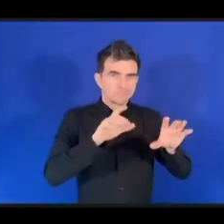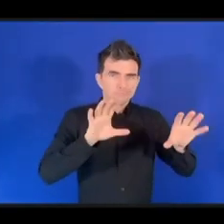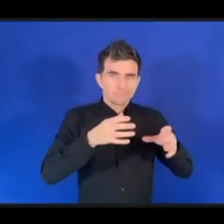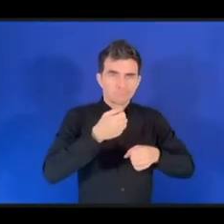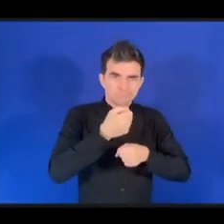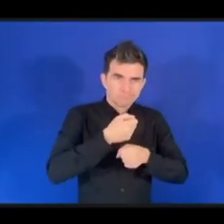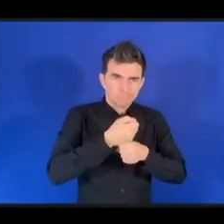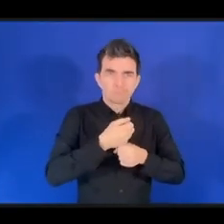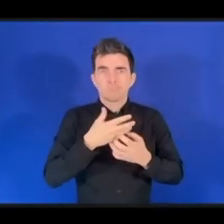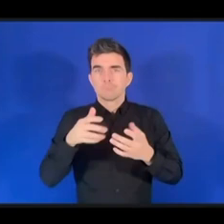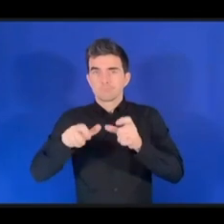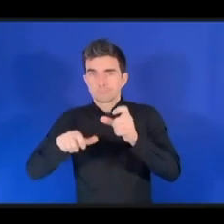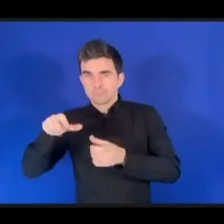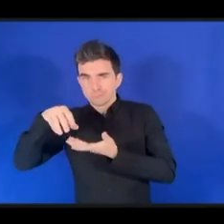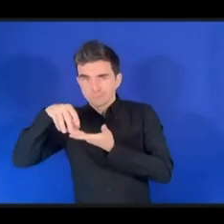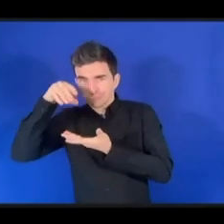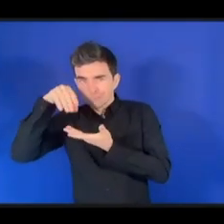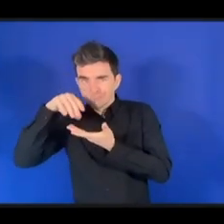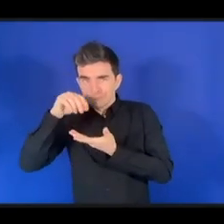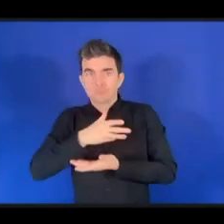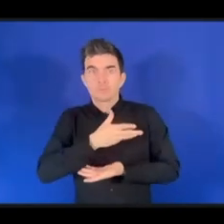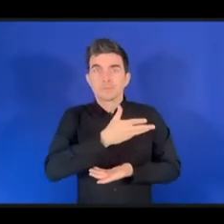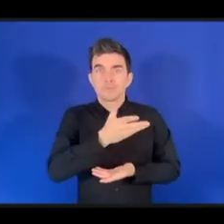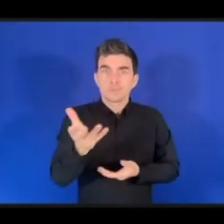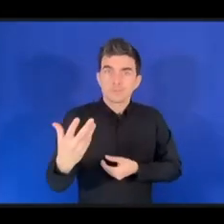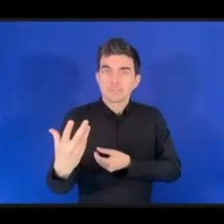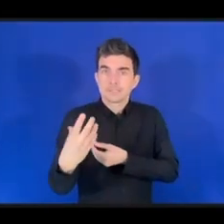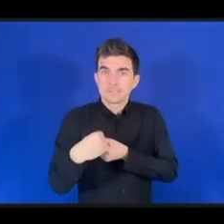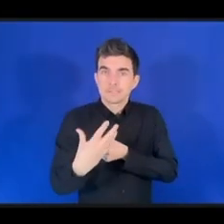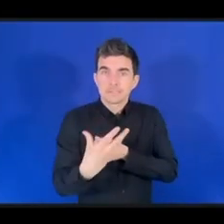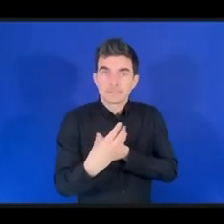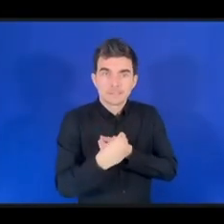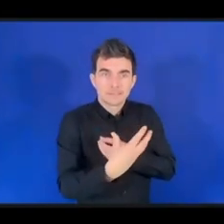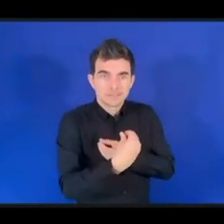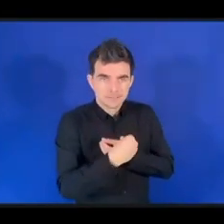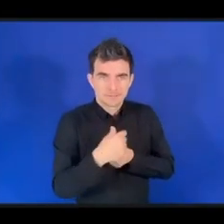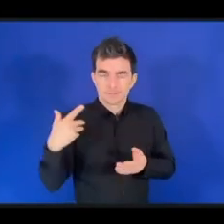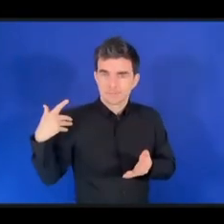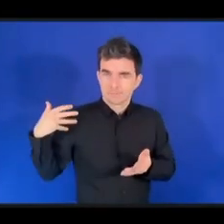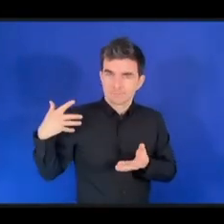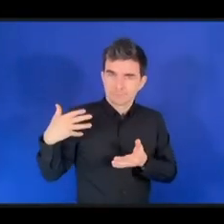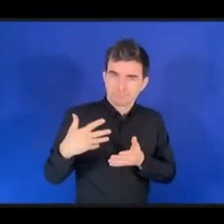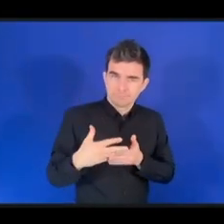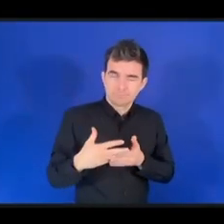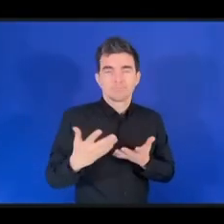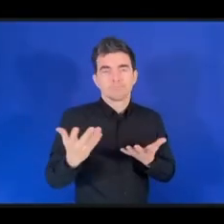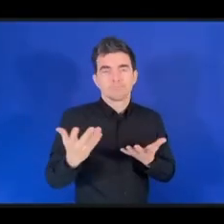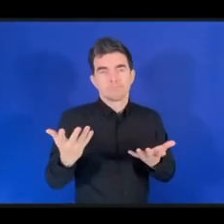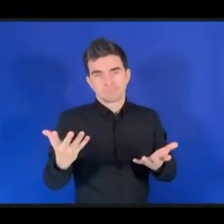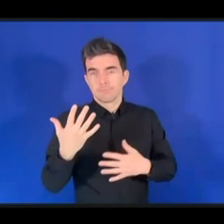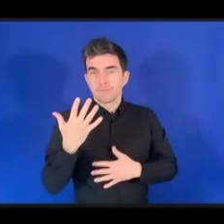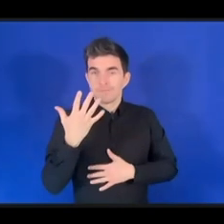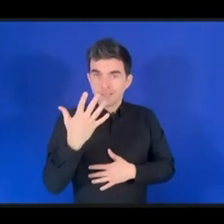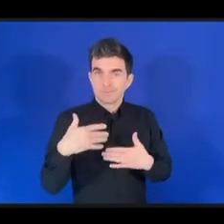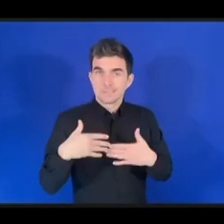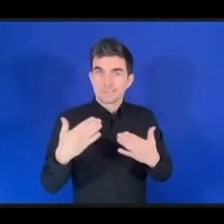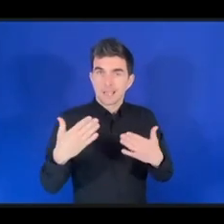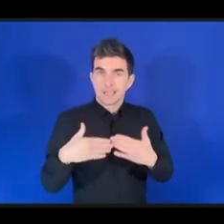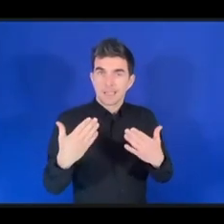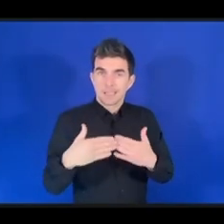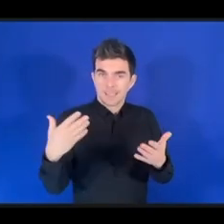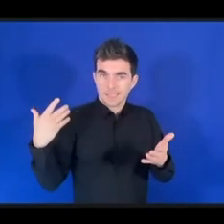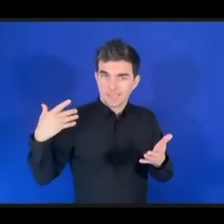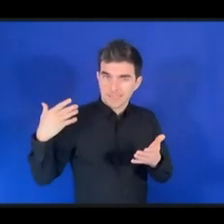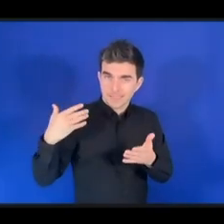المنتدى على مدار الايام الخمسه الماضيه شارك ما يفوق 8000